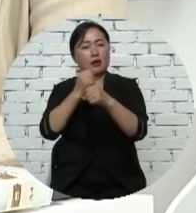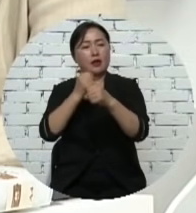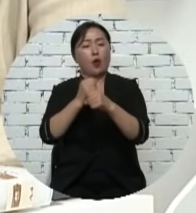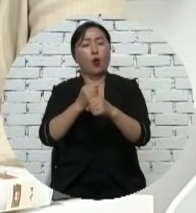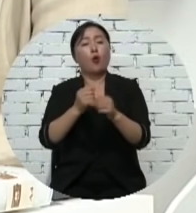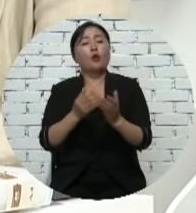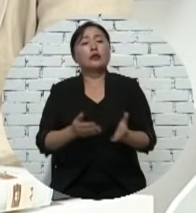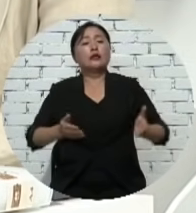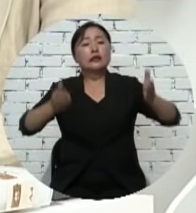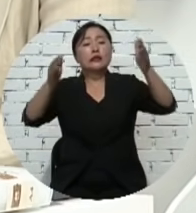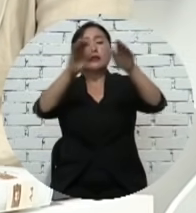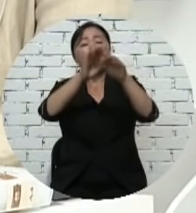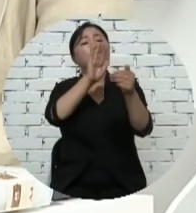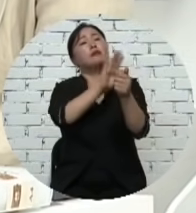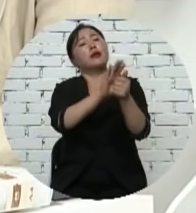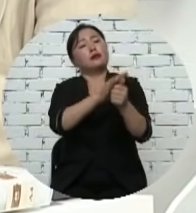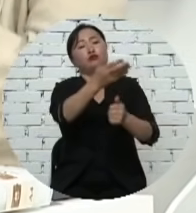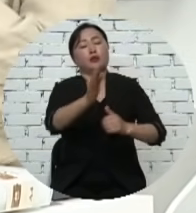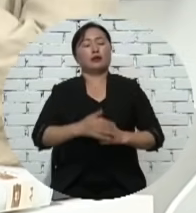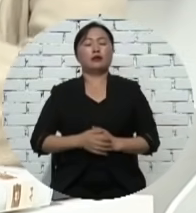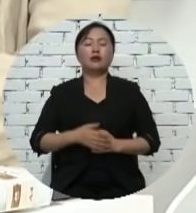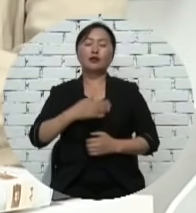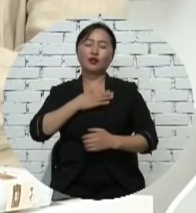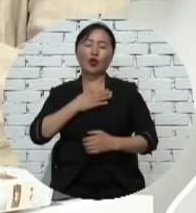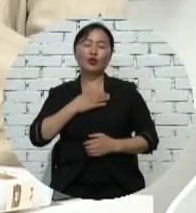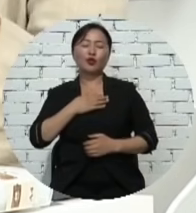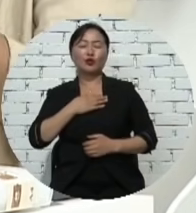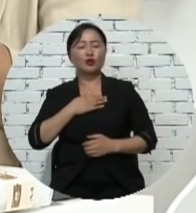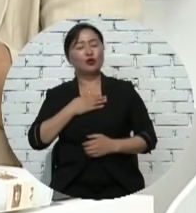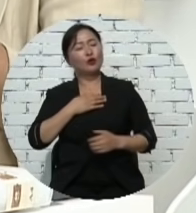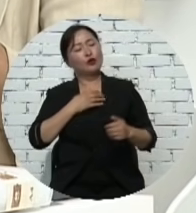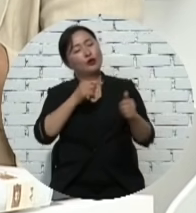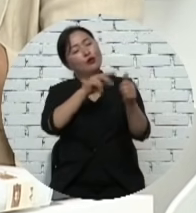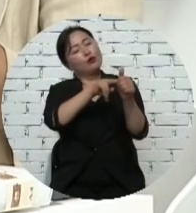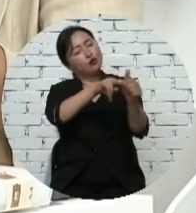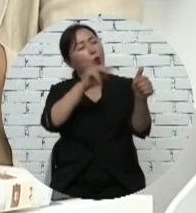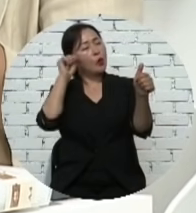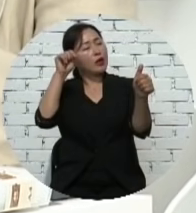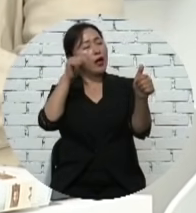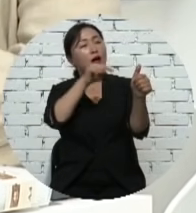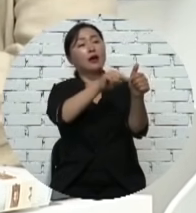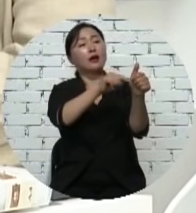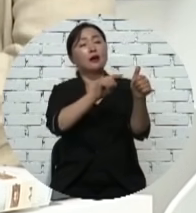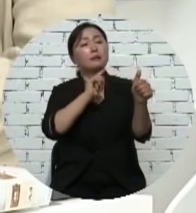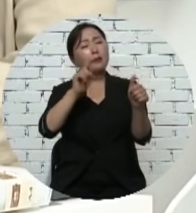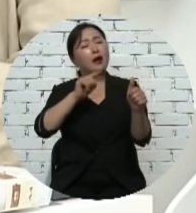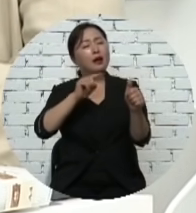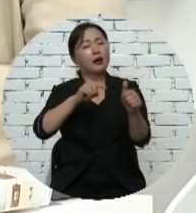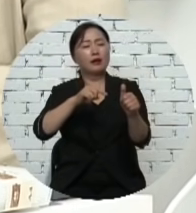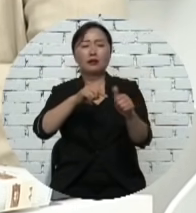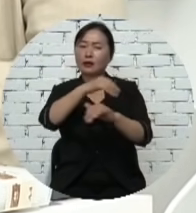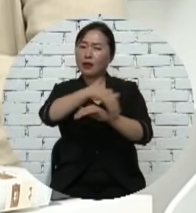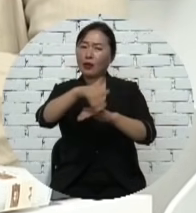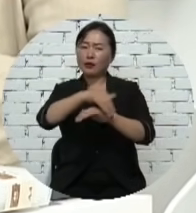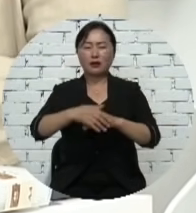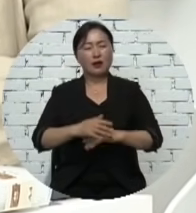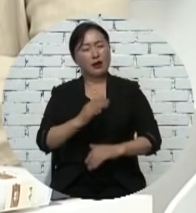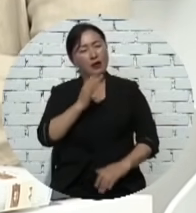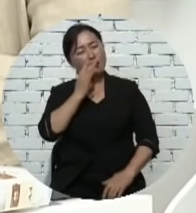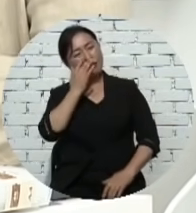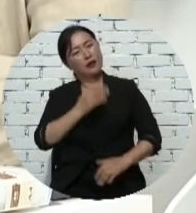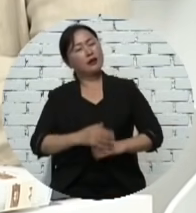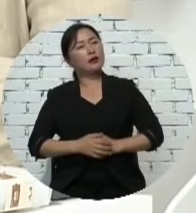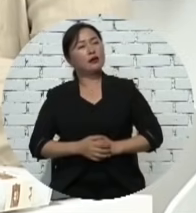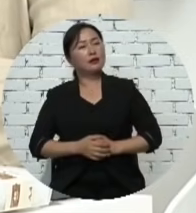하면 되는 거죠. 저는요 지금 후보자께서 내놓으신 그 정책들이 이게 정말